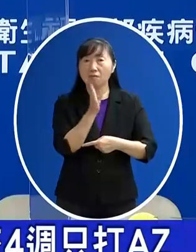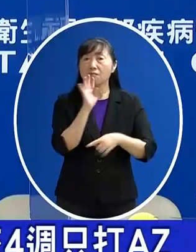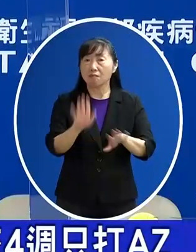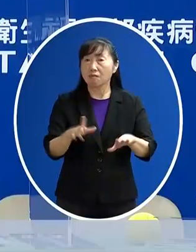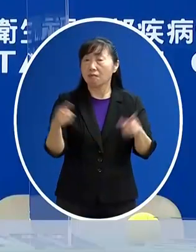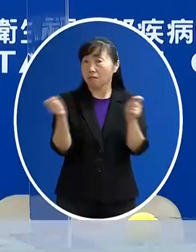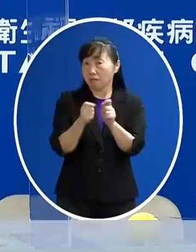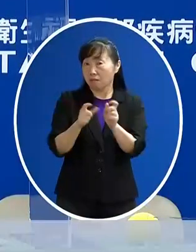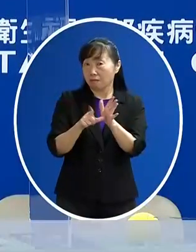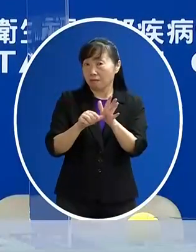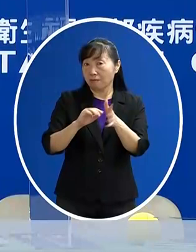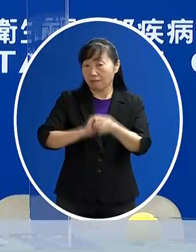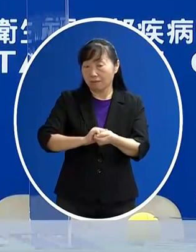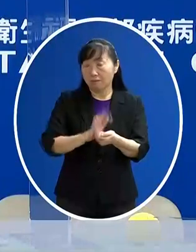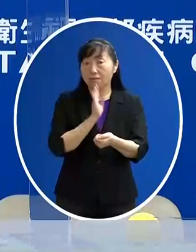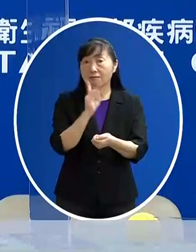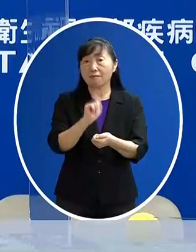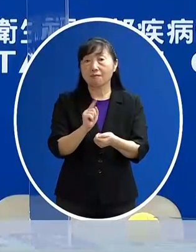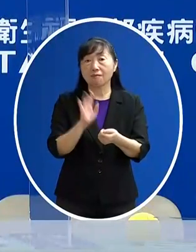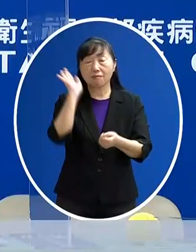的狠狠甩在后头。不过墨粉们注意了，想成功打到疫苗，原定最快8月5号有机会，但现在恐怕得再等等。暂定。